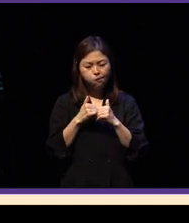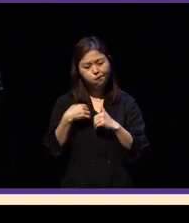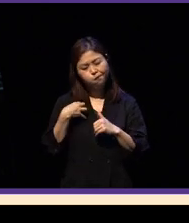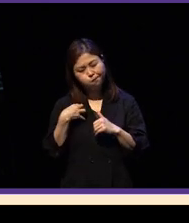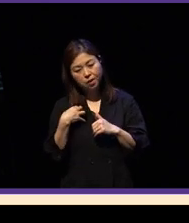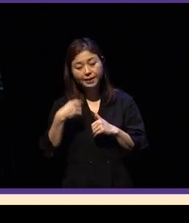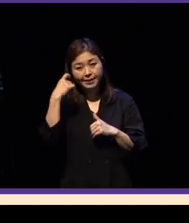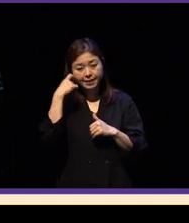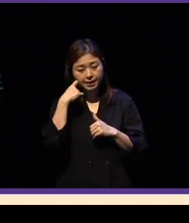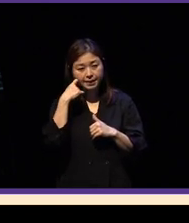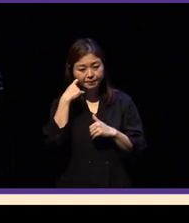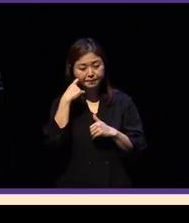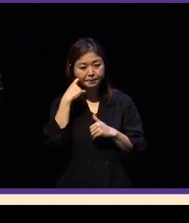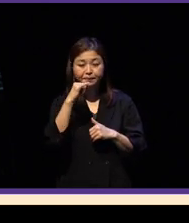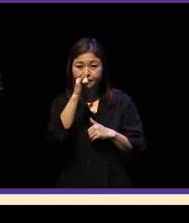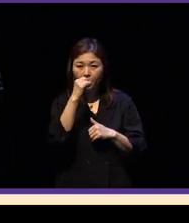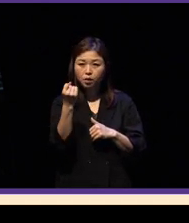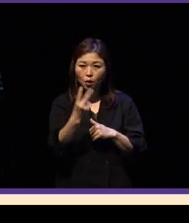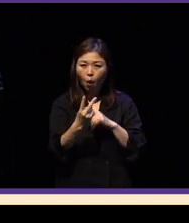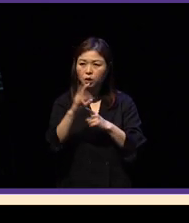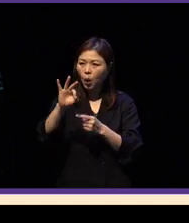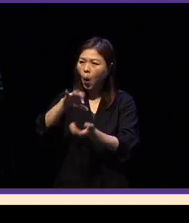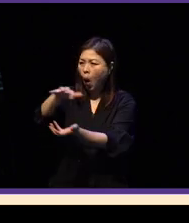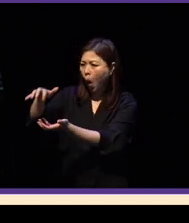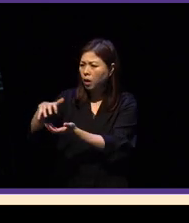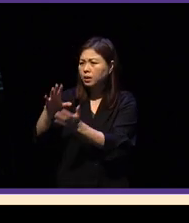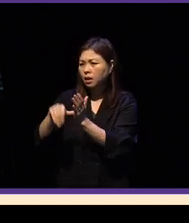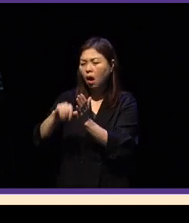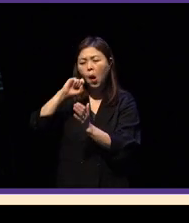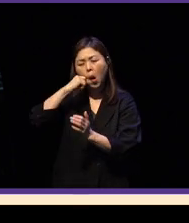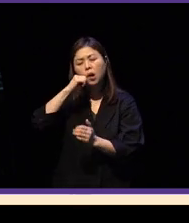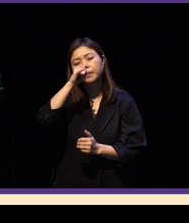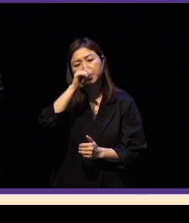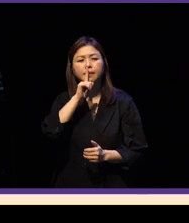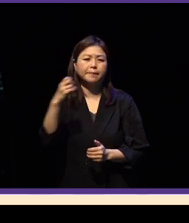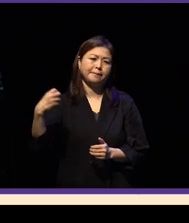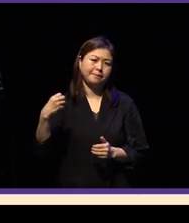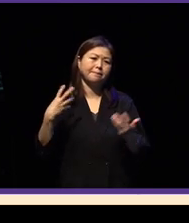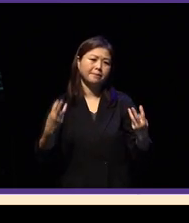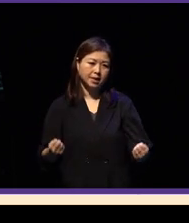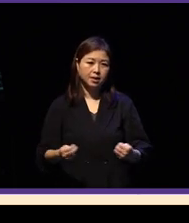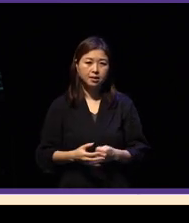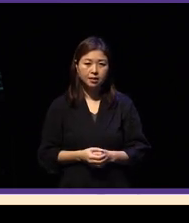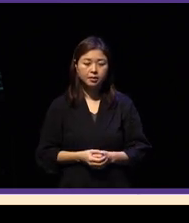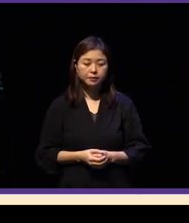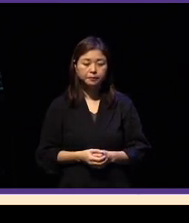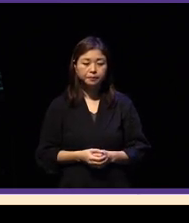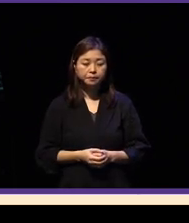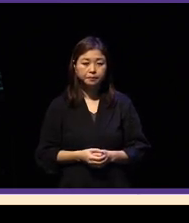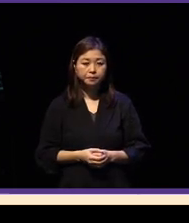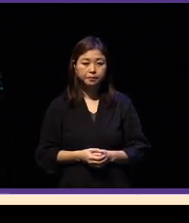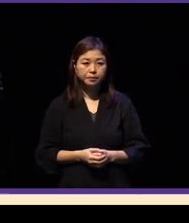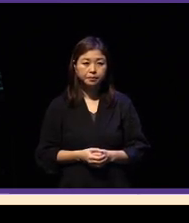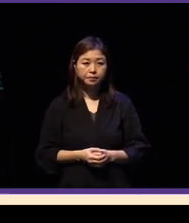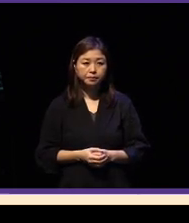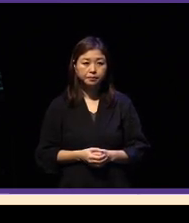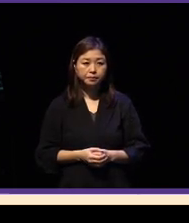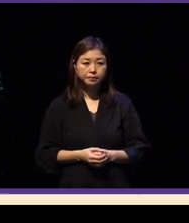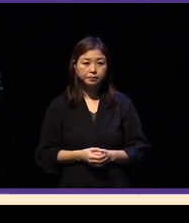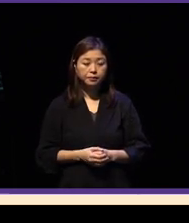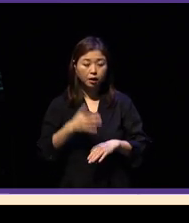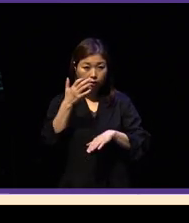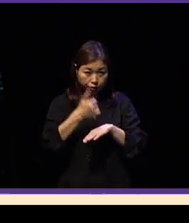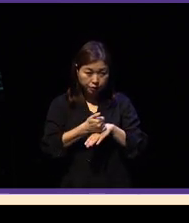부담이나 그 마련하는 그 경과가 쉽지 않다는 말씀들을 많이 주셨고 그래서 그